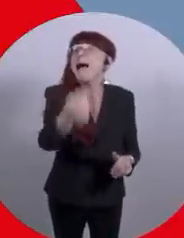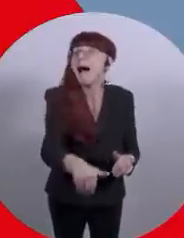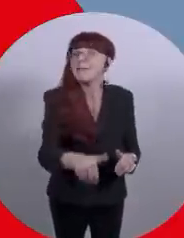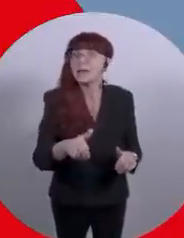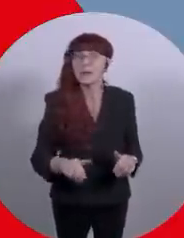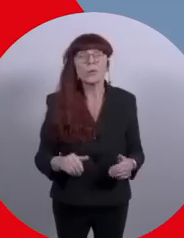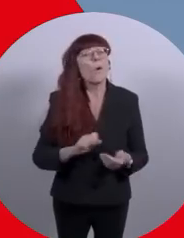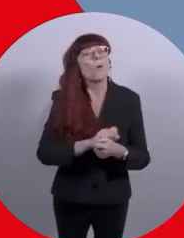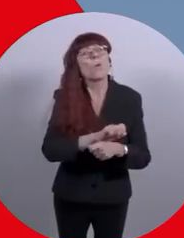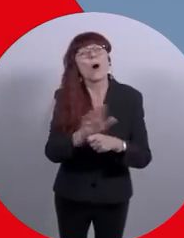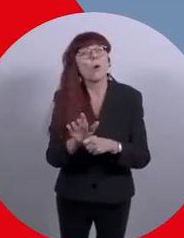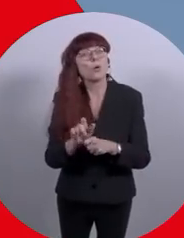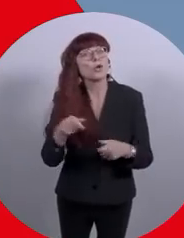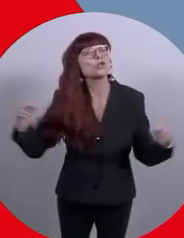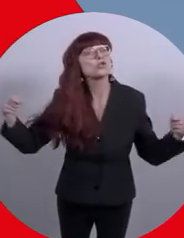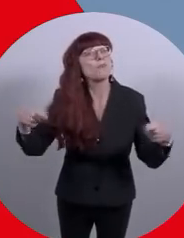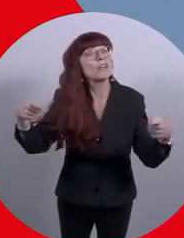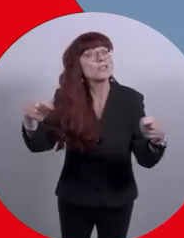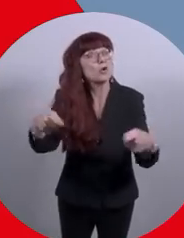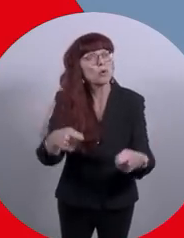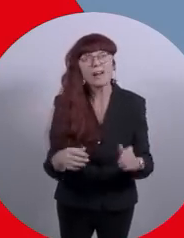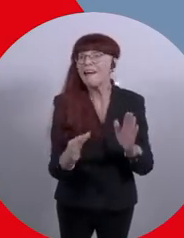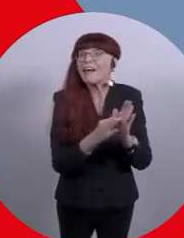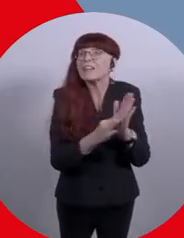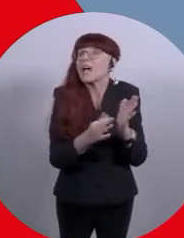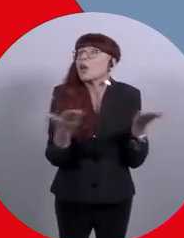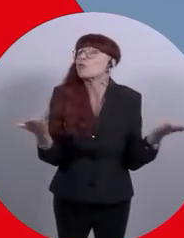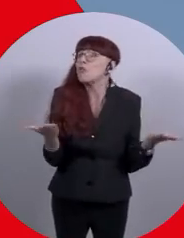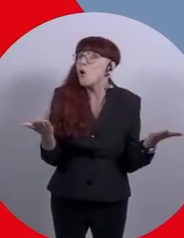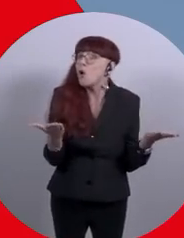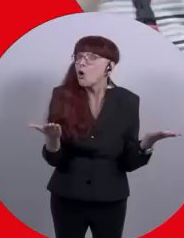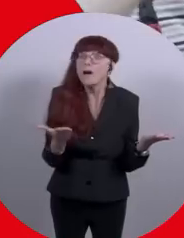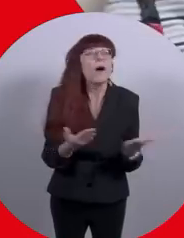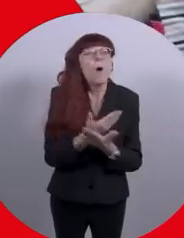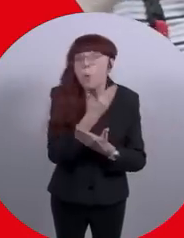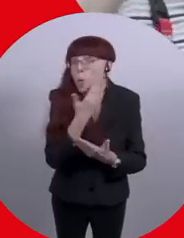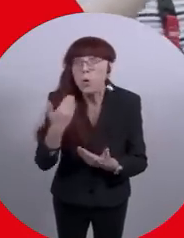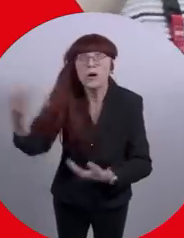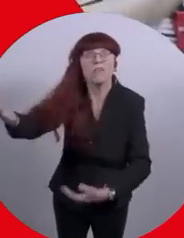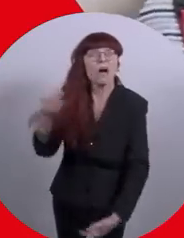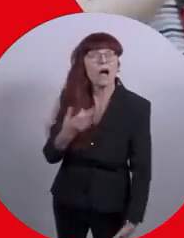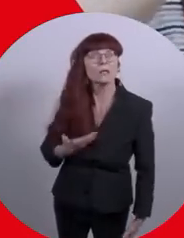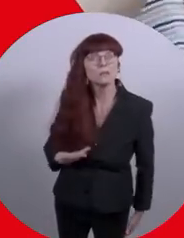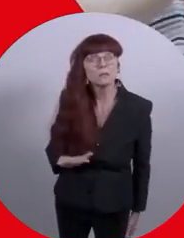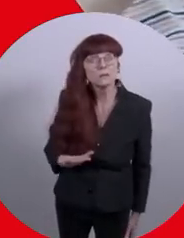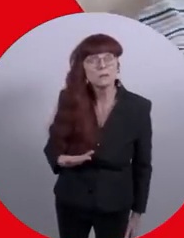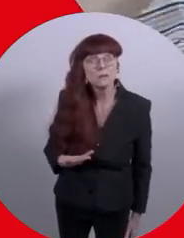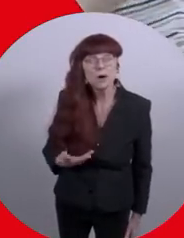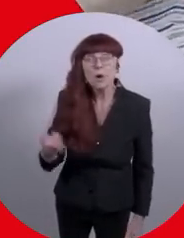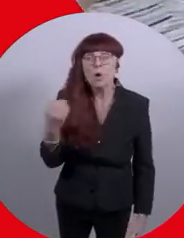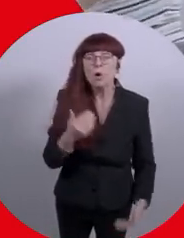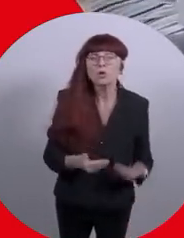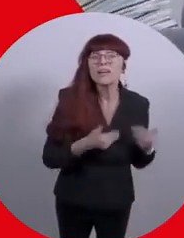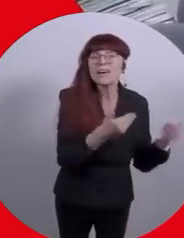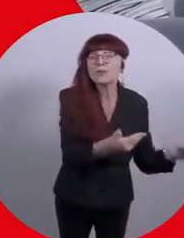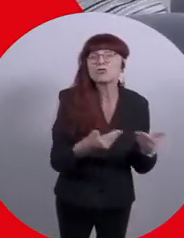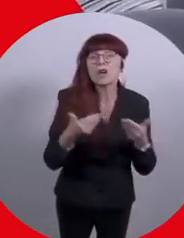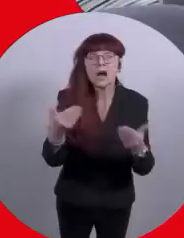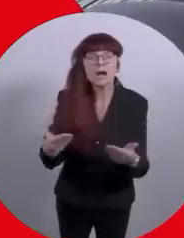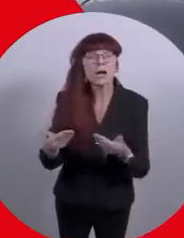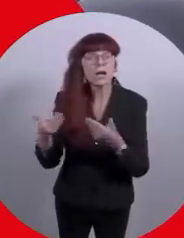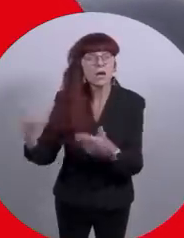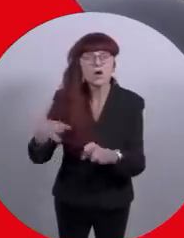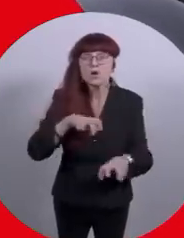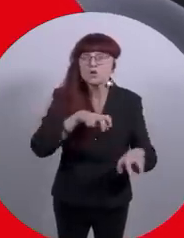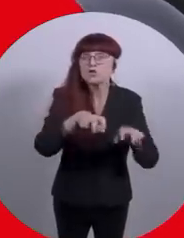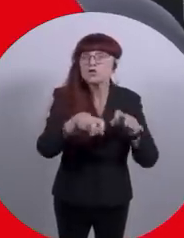kann menschliche Kriterien sie ist nie sie ist nie gestellt worden bei den Geschenken und die Steuerpolitik die